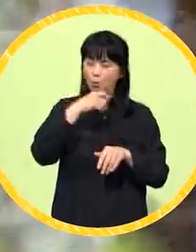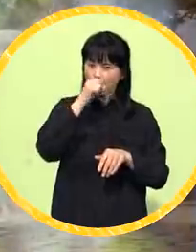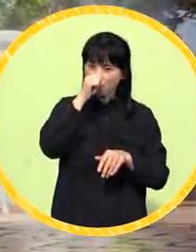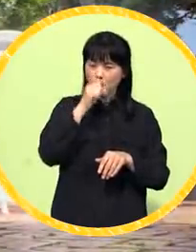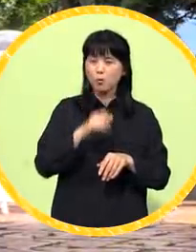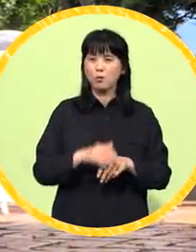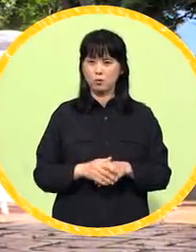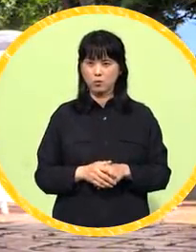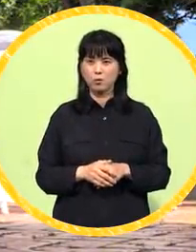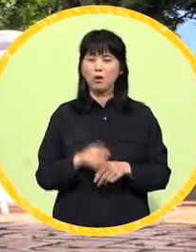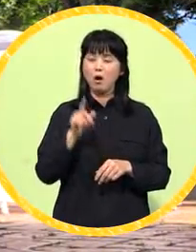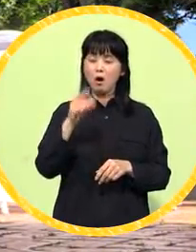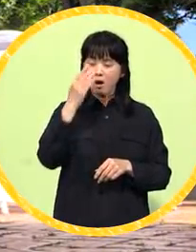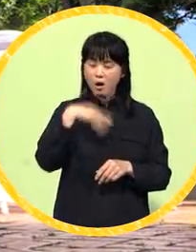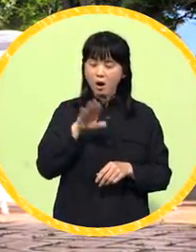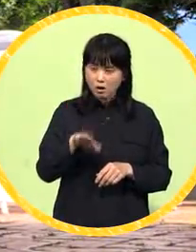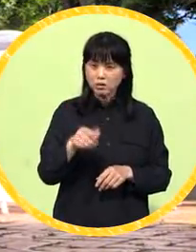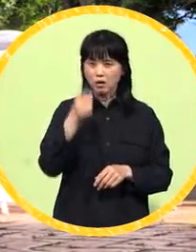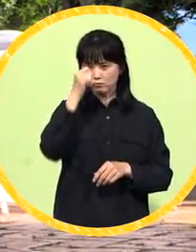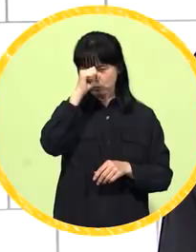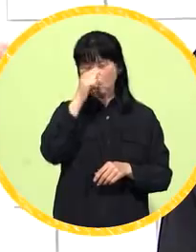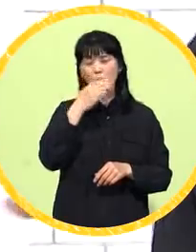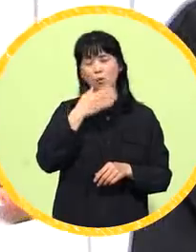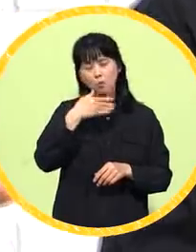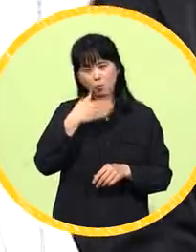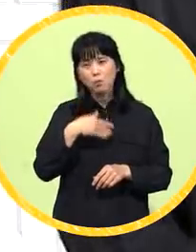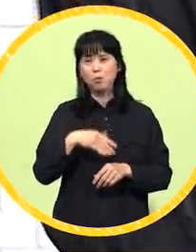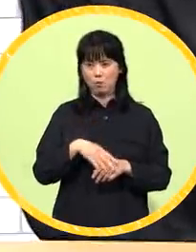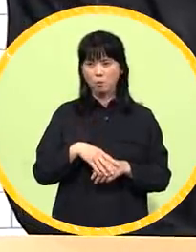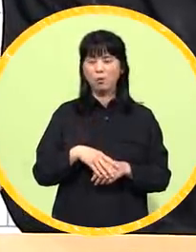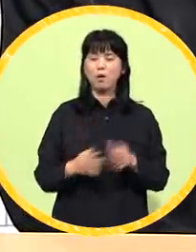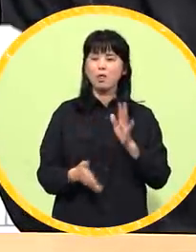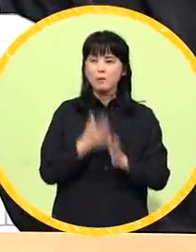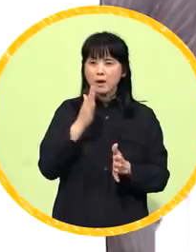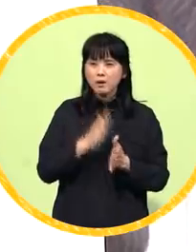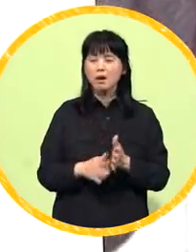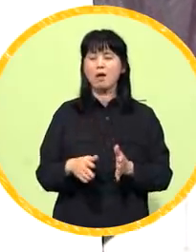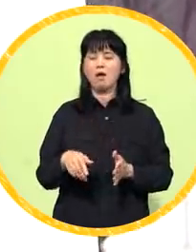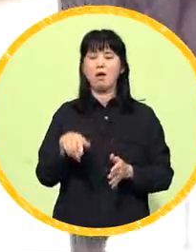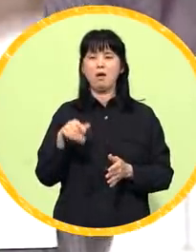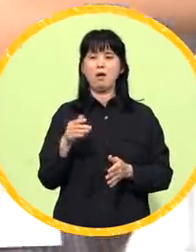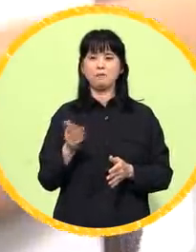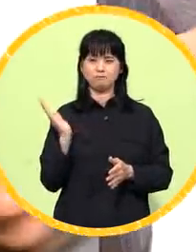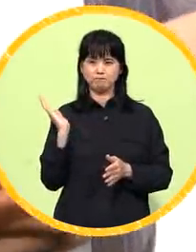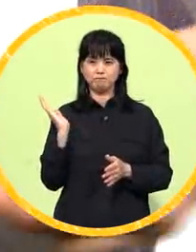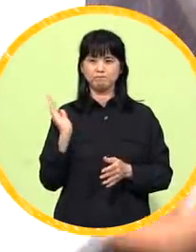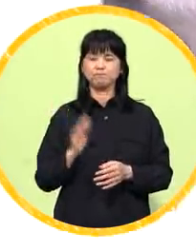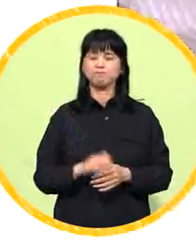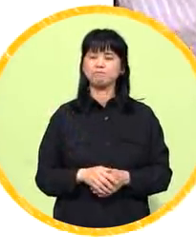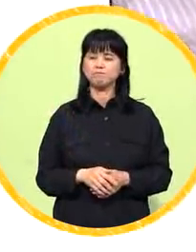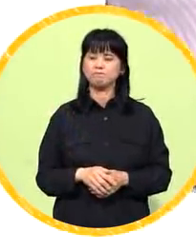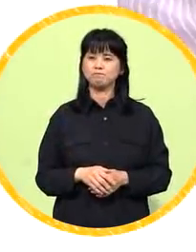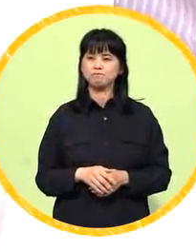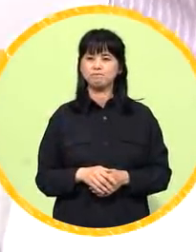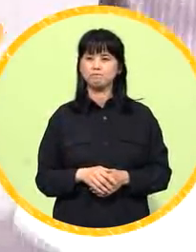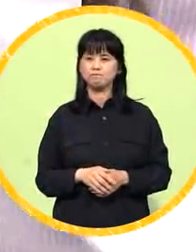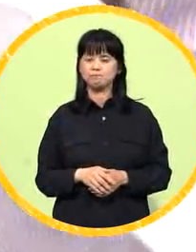よところあったねーということで改めてですねこれこちらじゃん